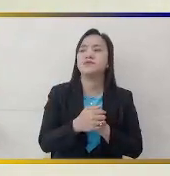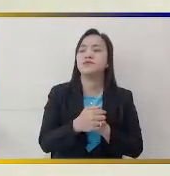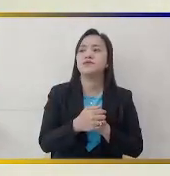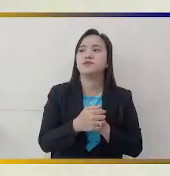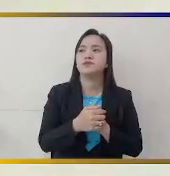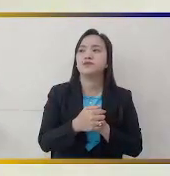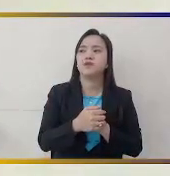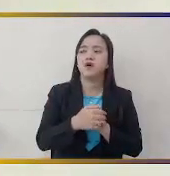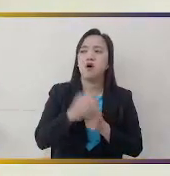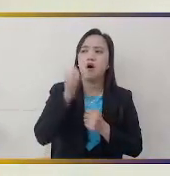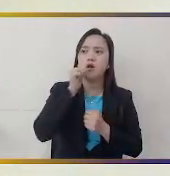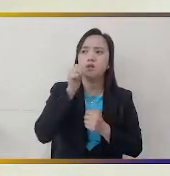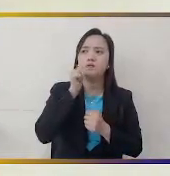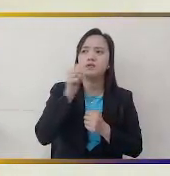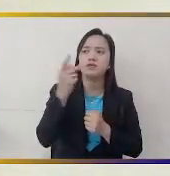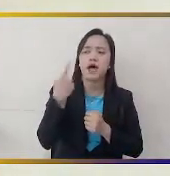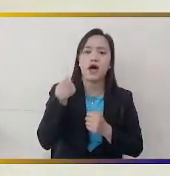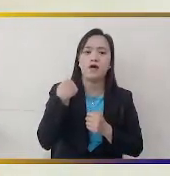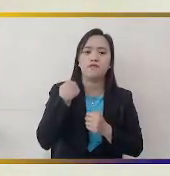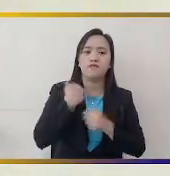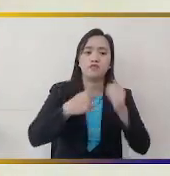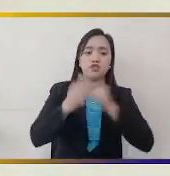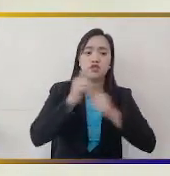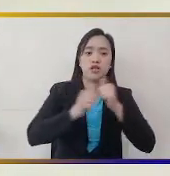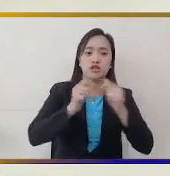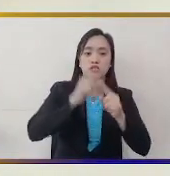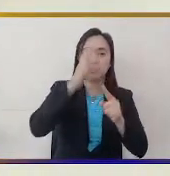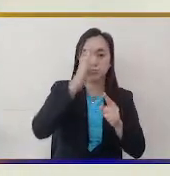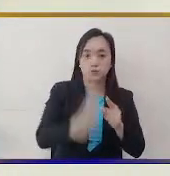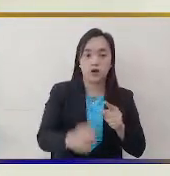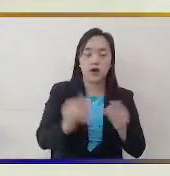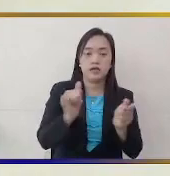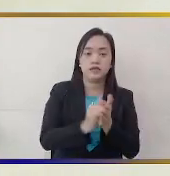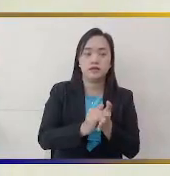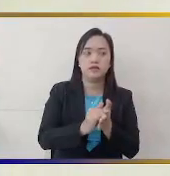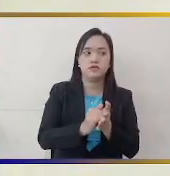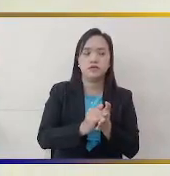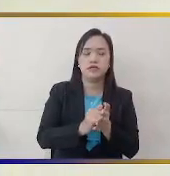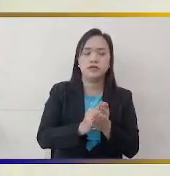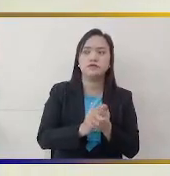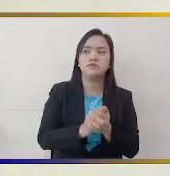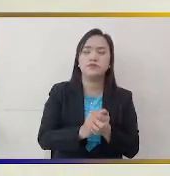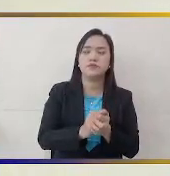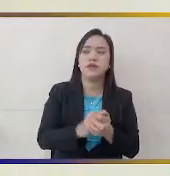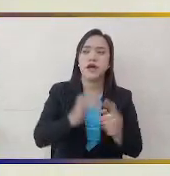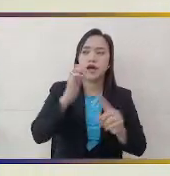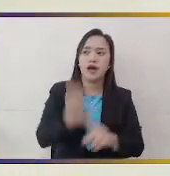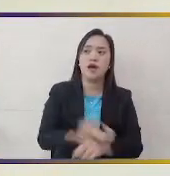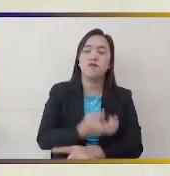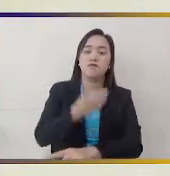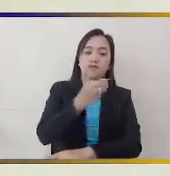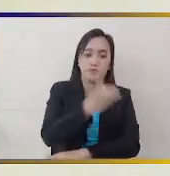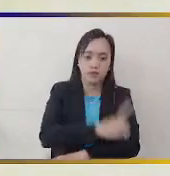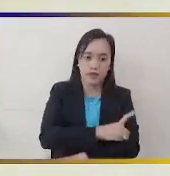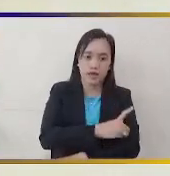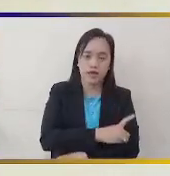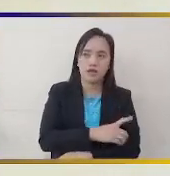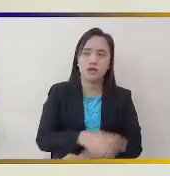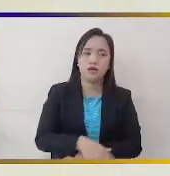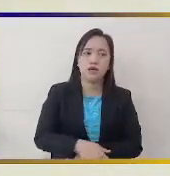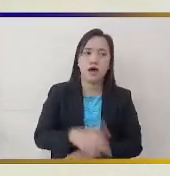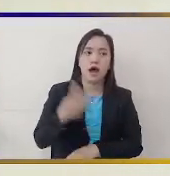Panginoon Pwede mo ba akong pagkatiwalaan ng araw-araw kong koleksyon Bukod sa koleksyon kong